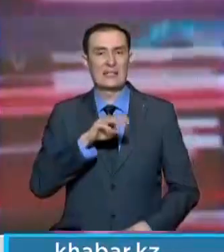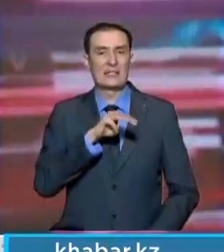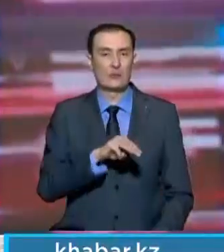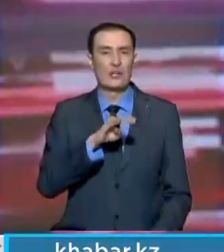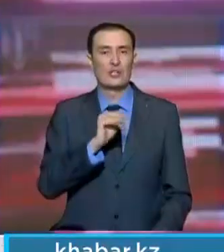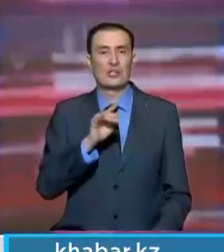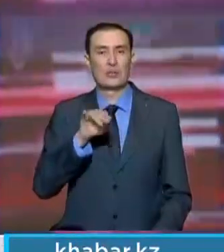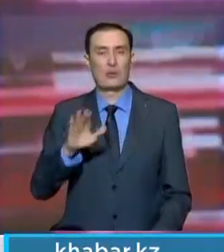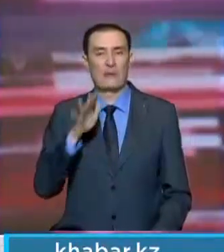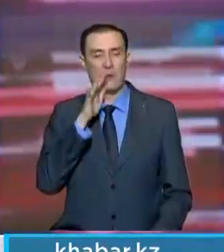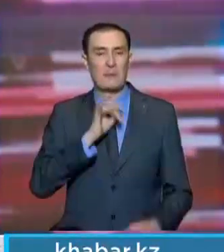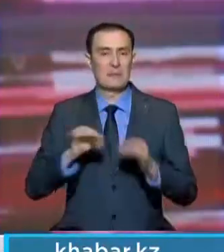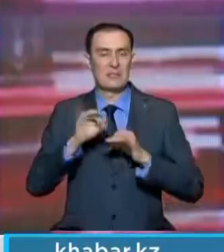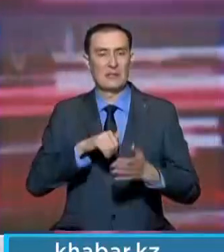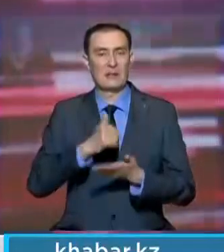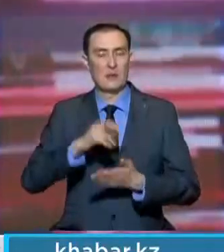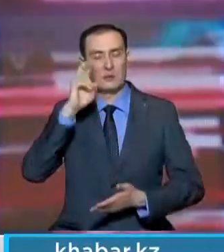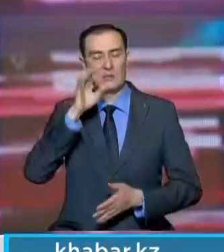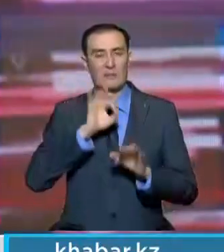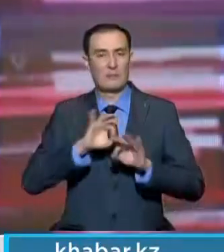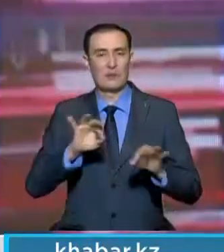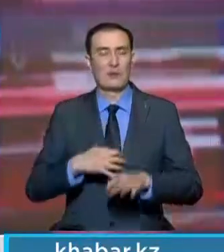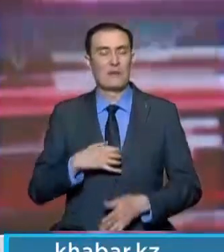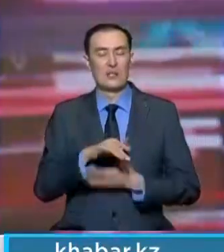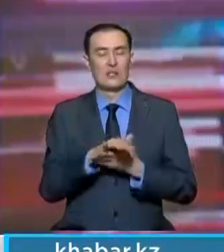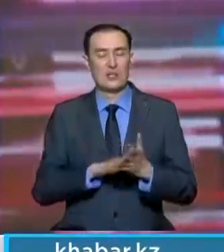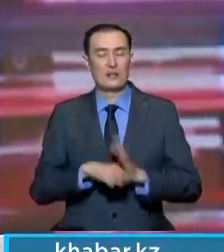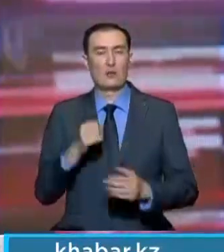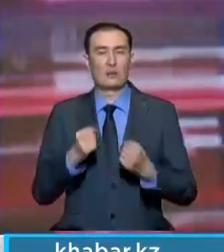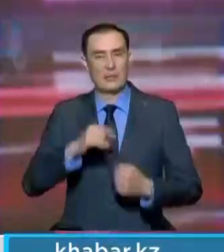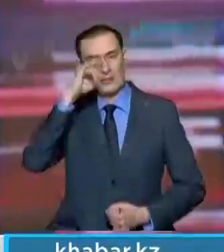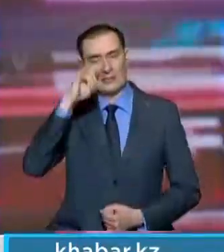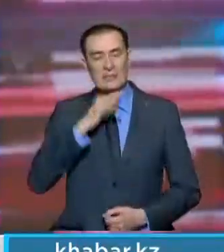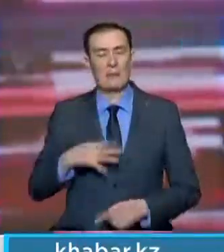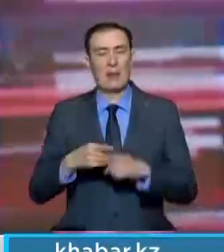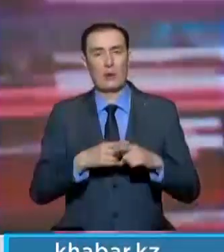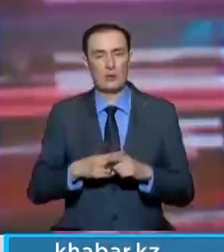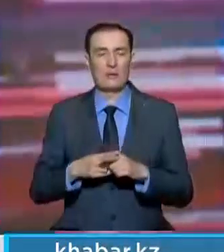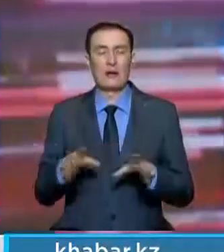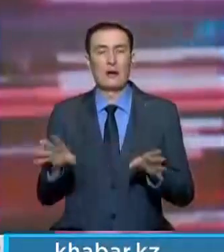жаксылыкова в ходе беседы глава государства подчеркнул важность дальнейшего укрепления казахстанско-российский